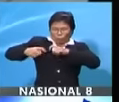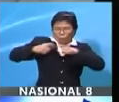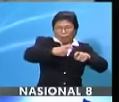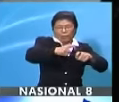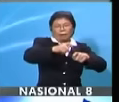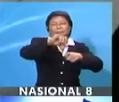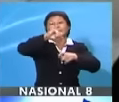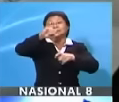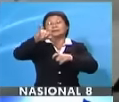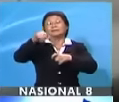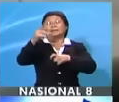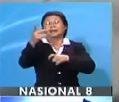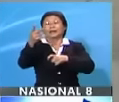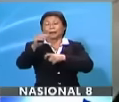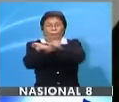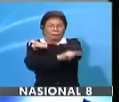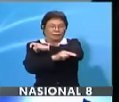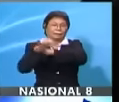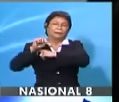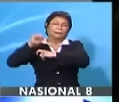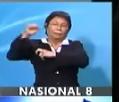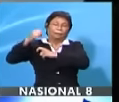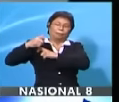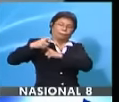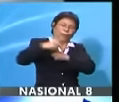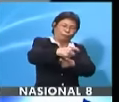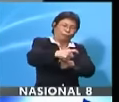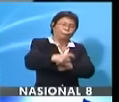Jabatan Perkhidmatan Kebajikan Negeri Sabah.